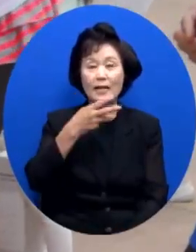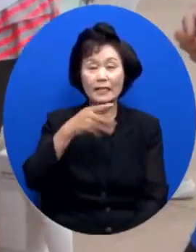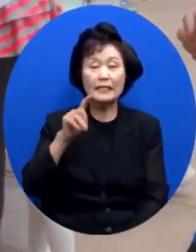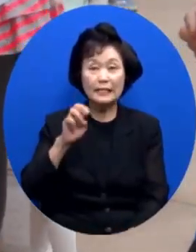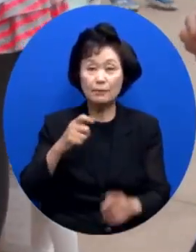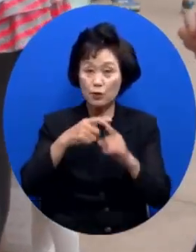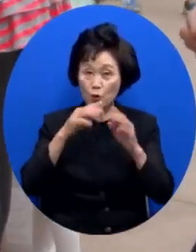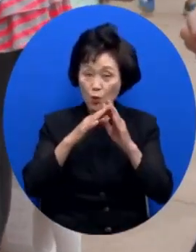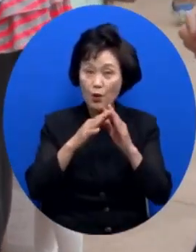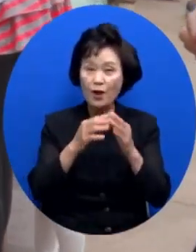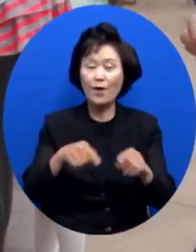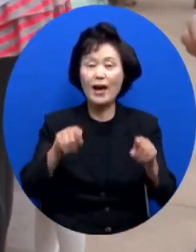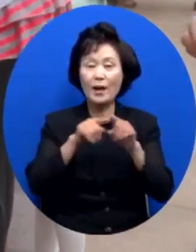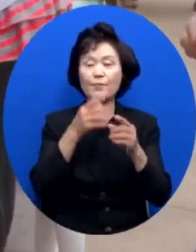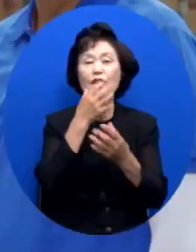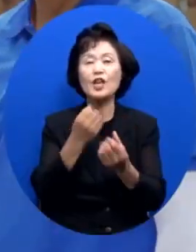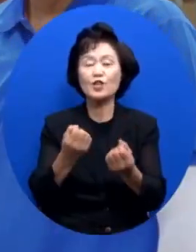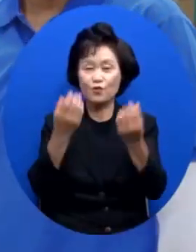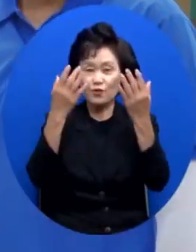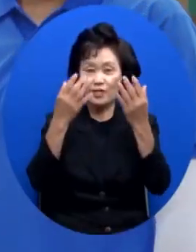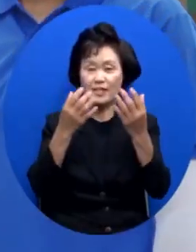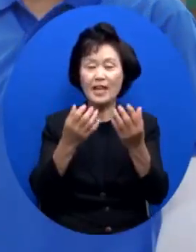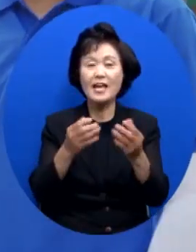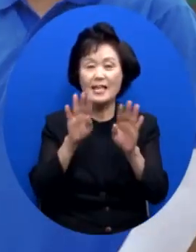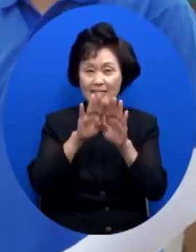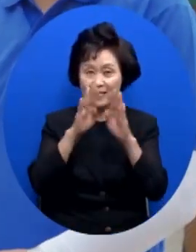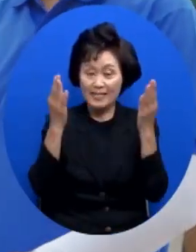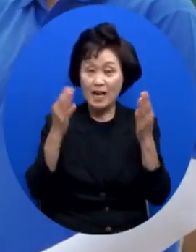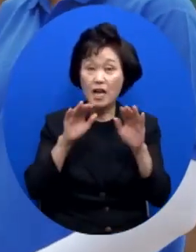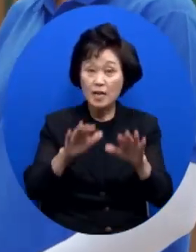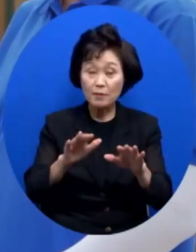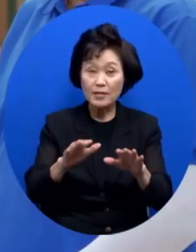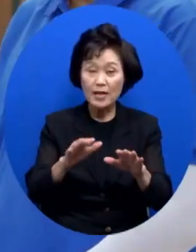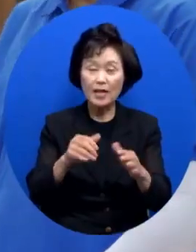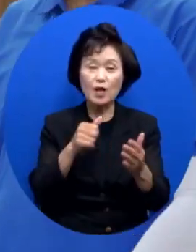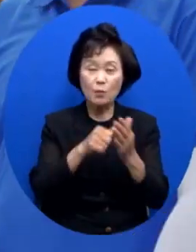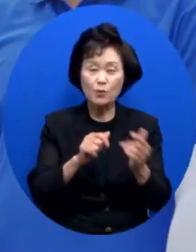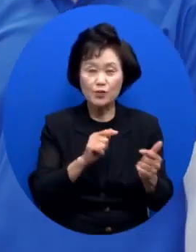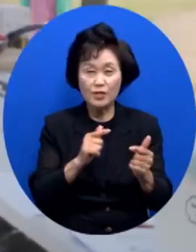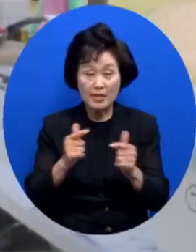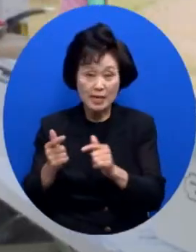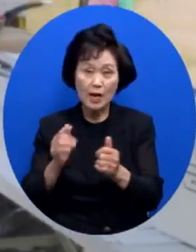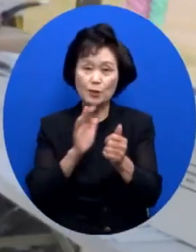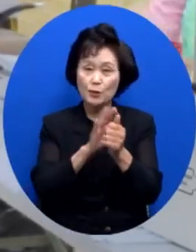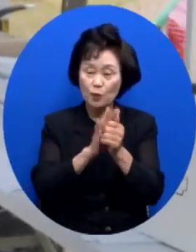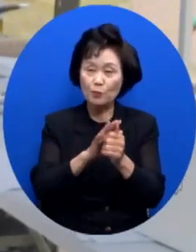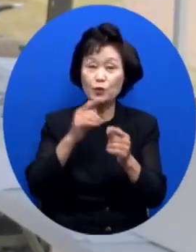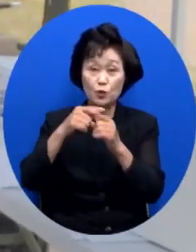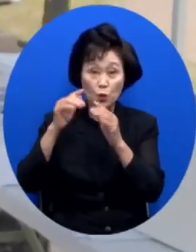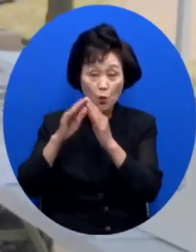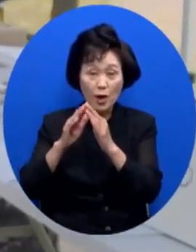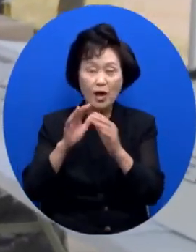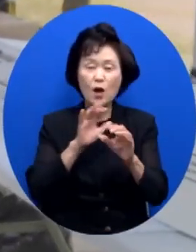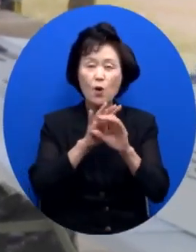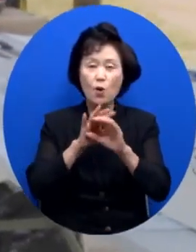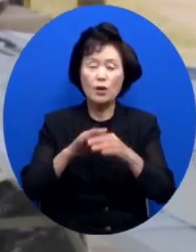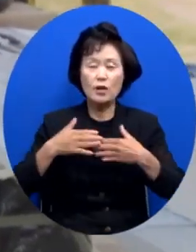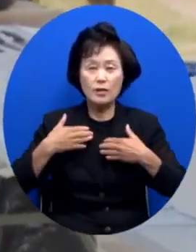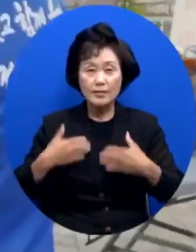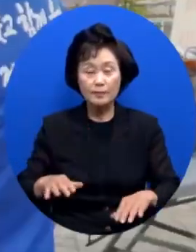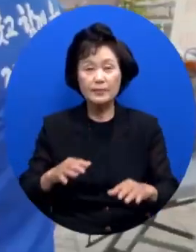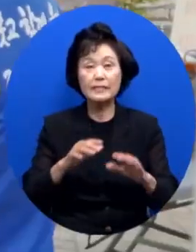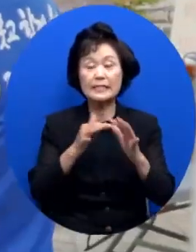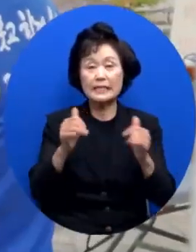축제를 여는 것으로 기획됐습니다. 이번 축제에 물질적 지원과 인력을 동원한 금란교회 측은 코로나19로 지친 지역